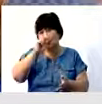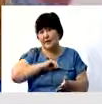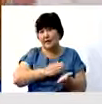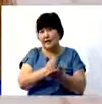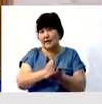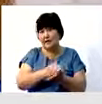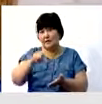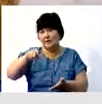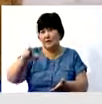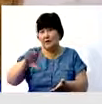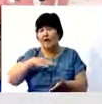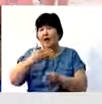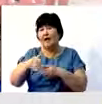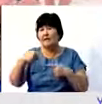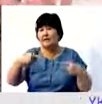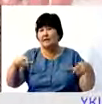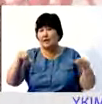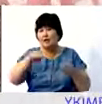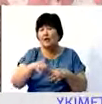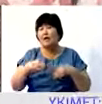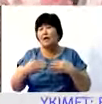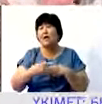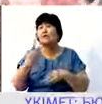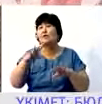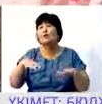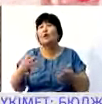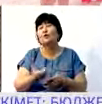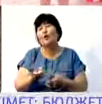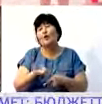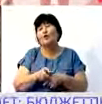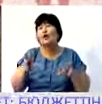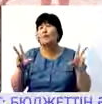саласы бойынша. Оған 5 команда қатысты. Мереке қарсаңында бірінші орын алғанымызға өте бақыттымыз деп есептейміз.